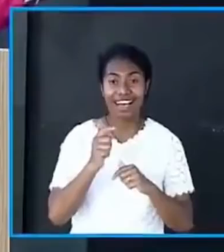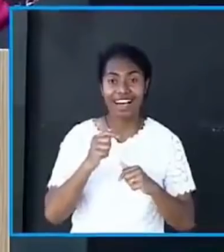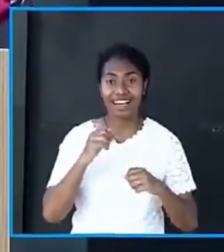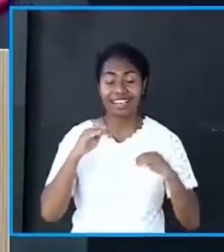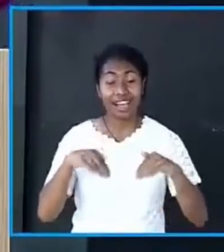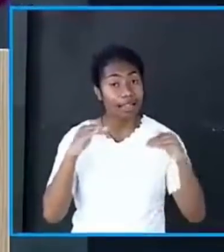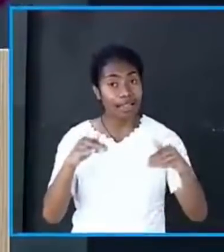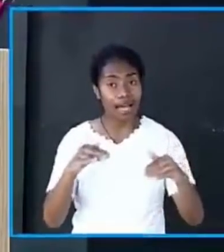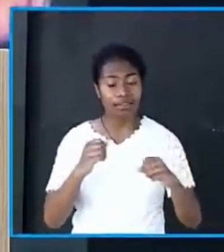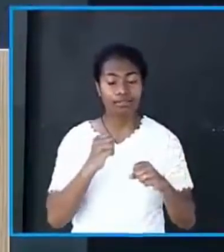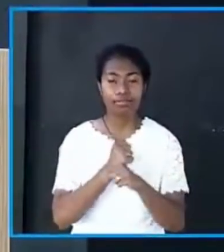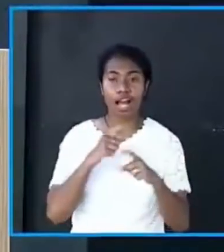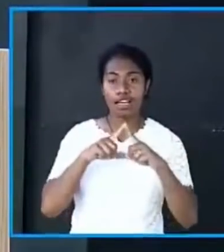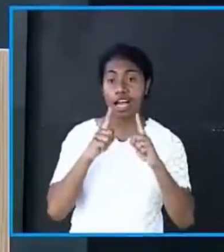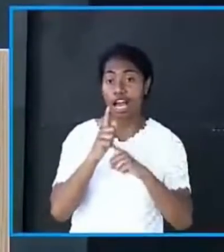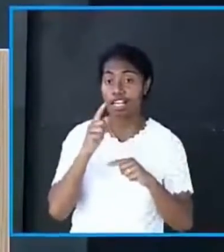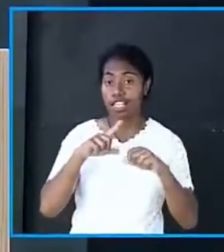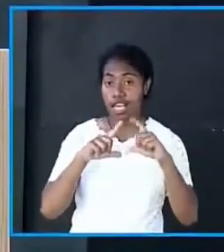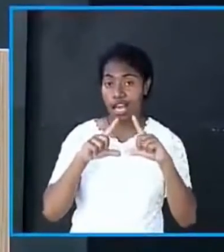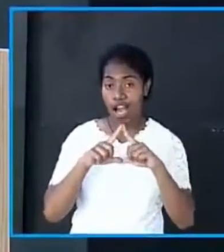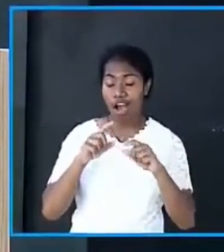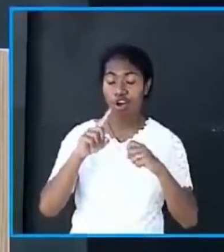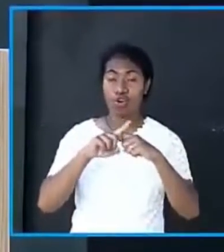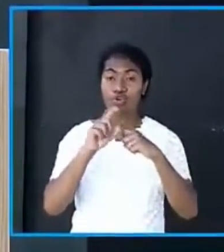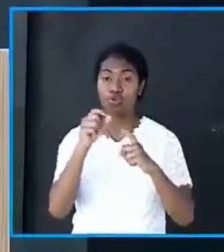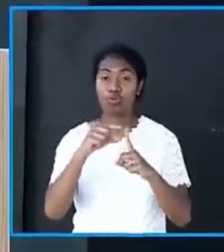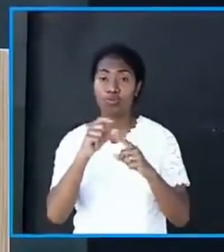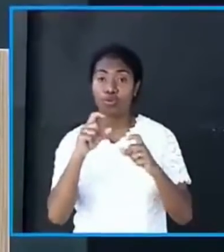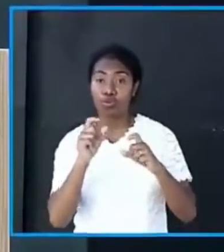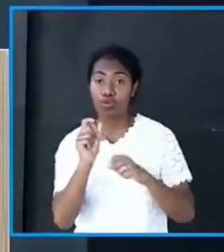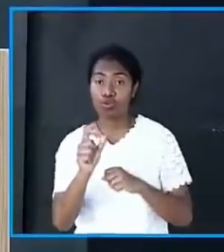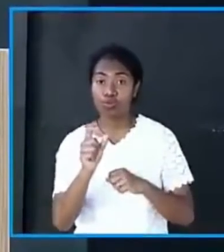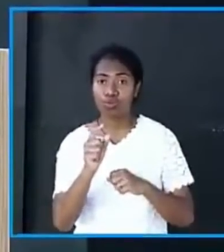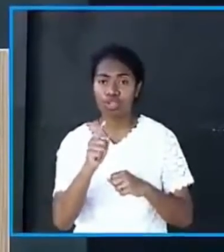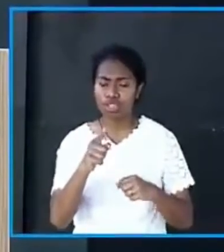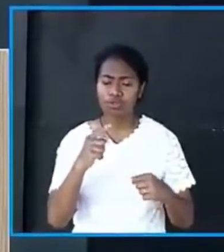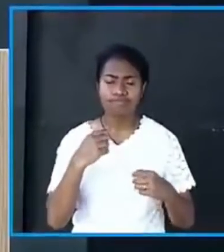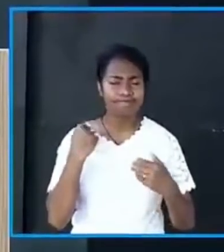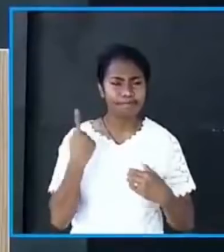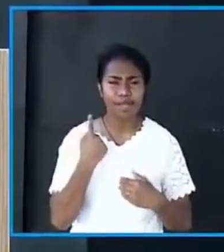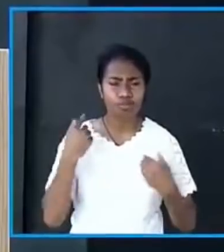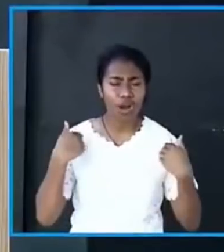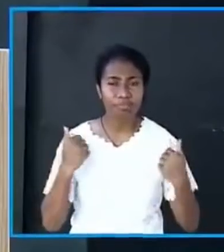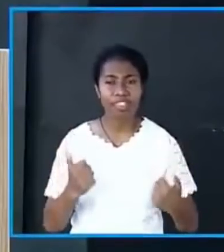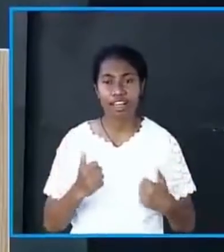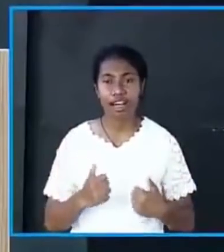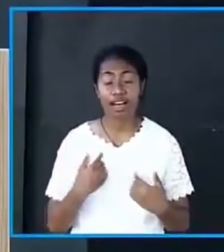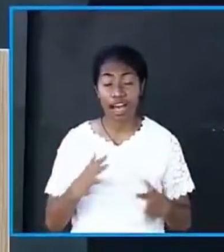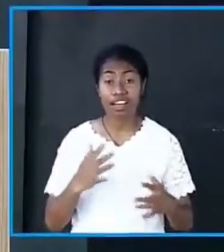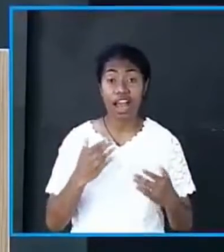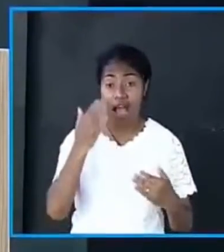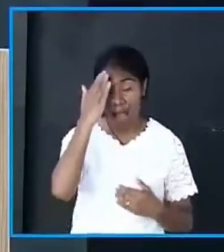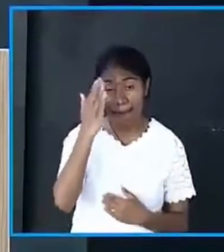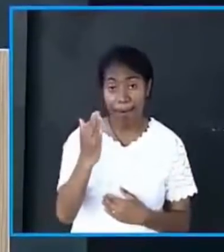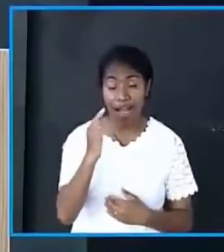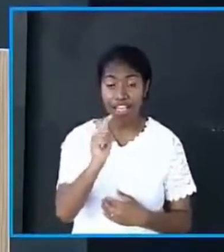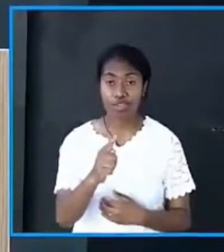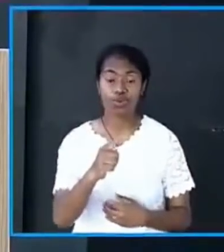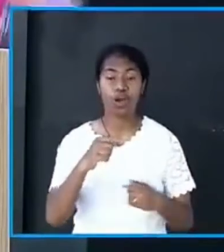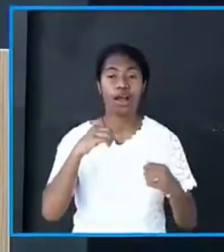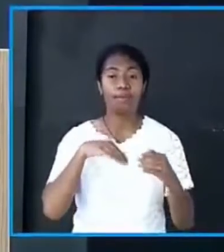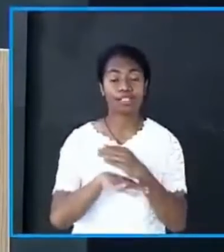ini memang kan hai kenapa agar mudik burung begitu